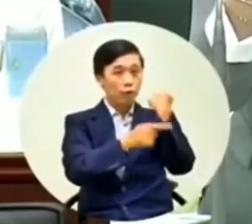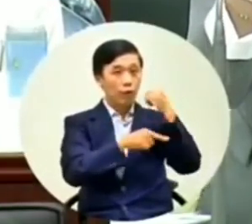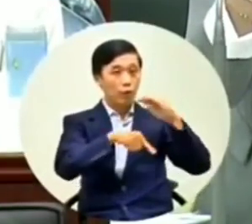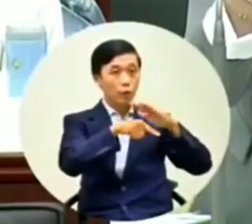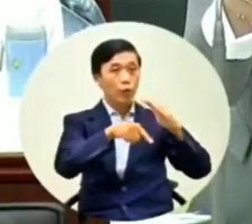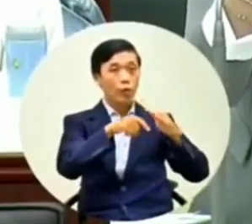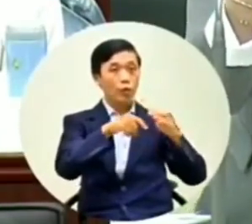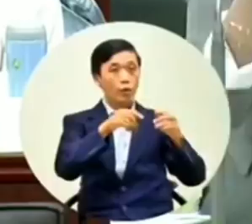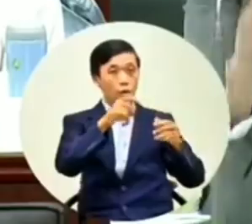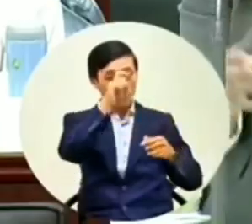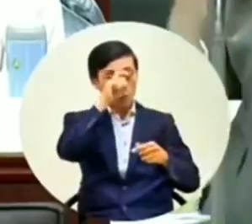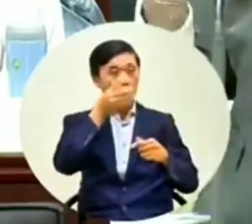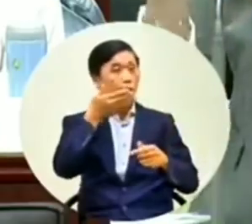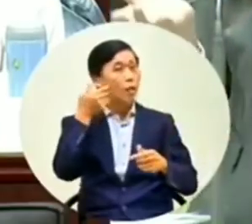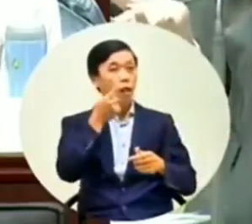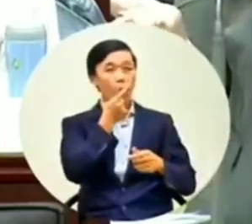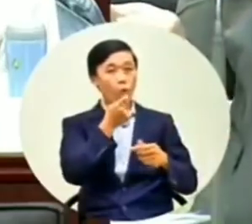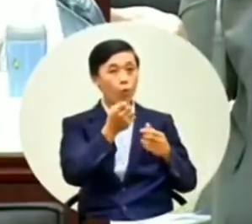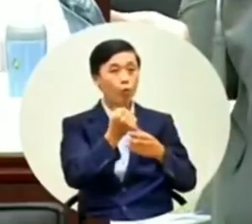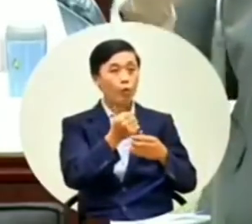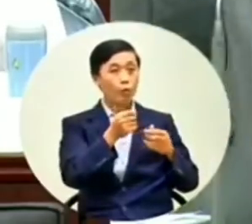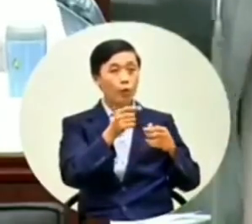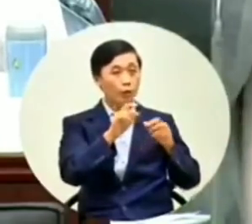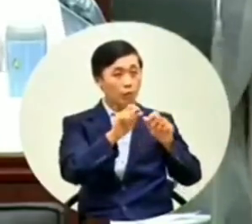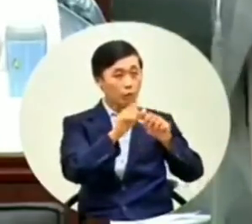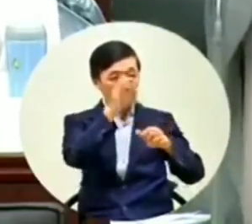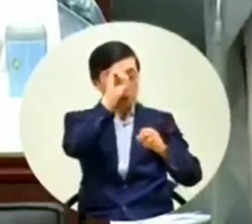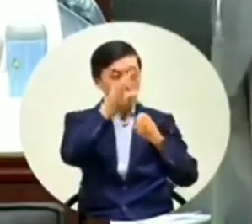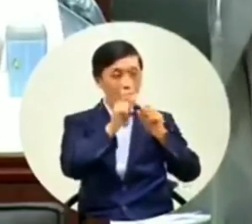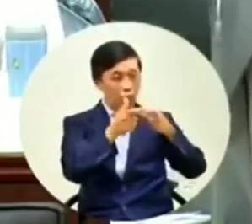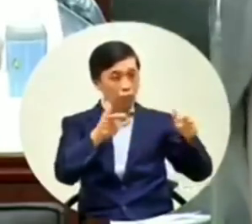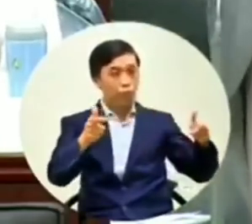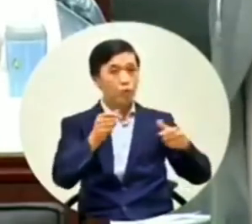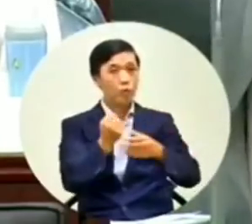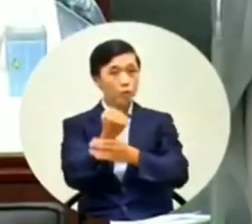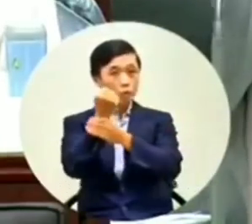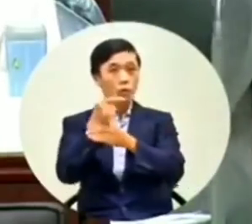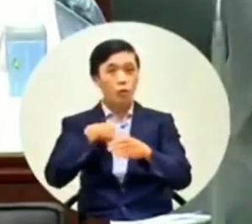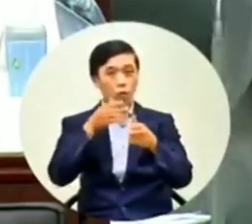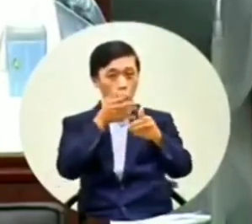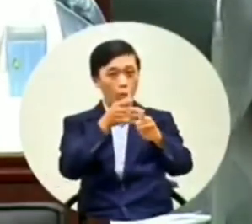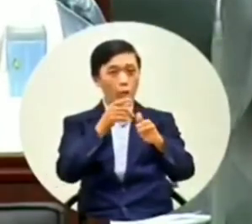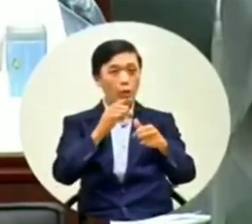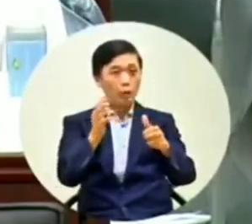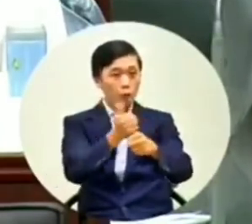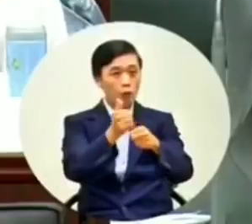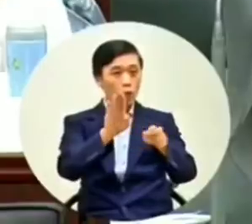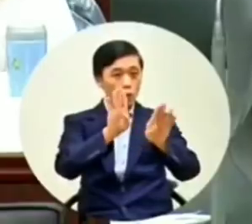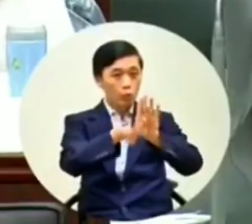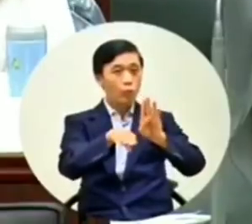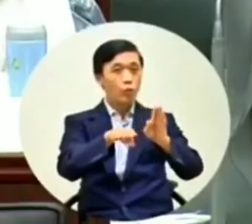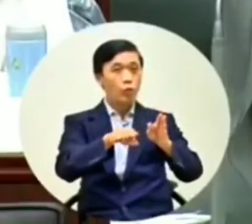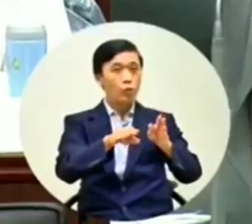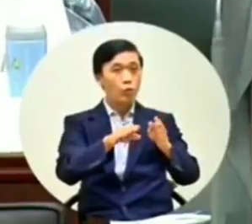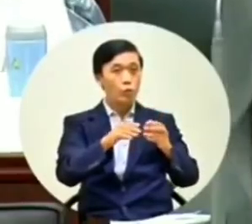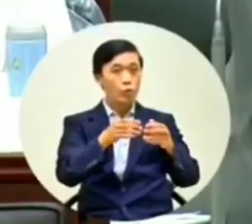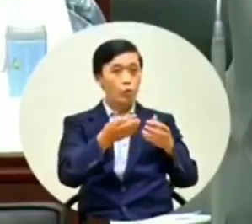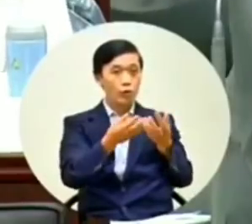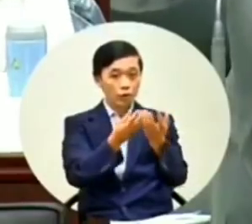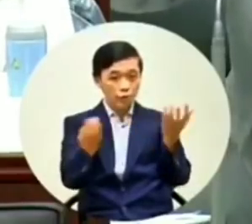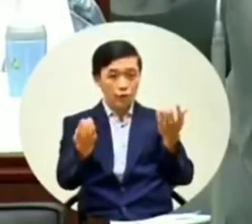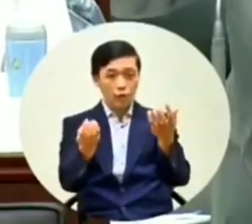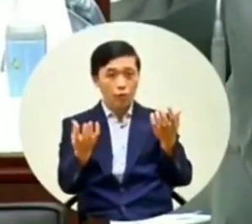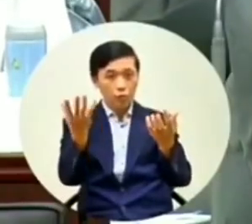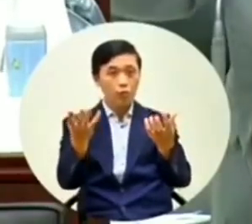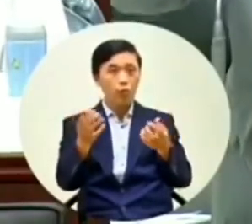们高雄的建设。 市长，你又答文不对题，我现在问你是统筹分配税款的修正，愿不愿意去努力？ 共同努力， 好不好？针